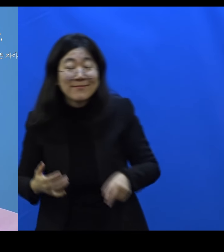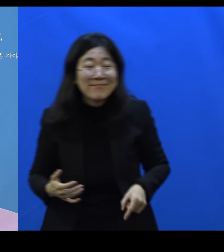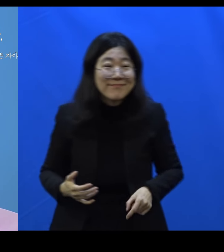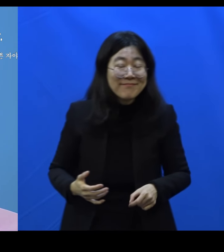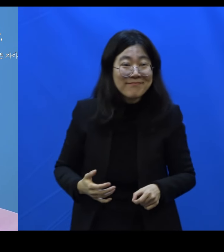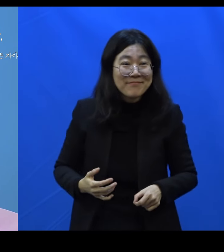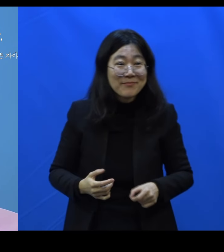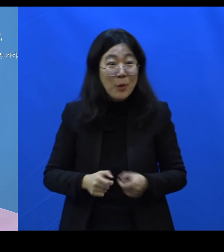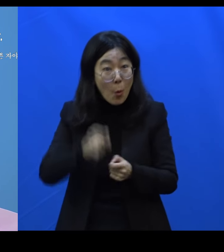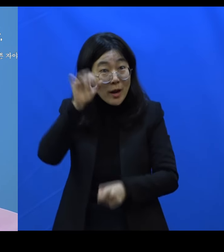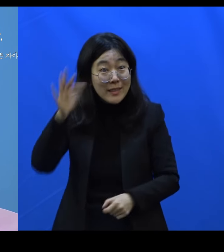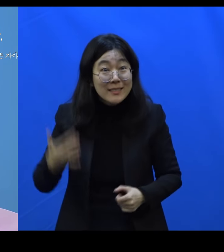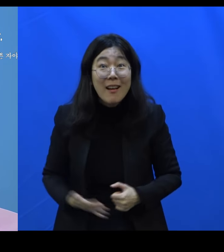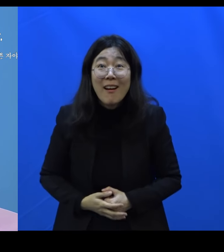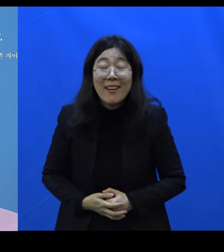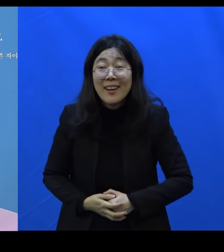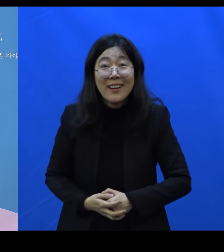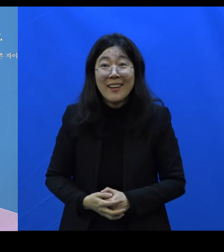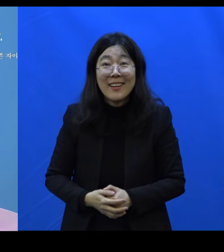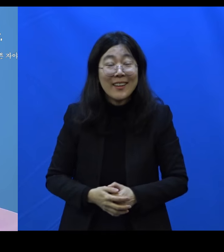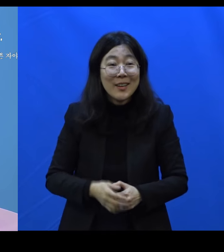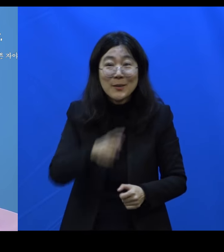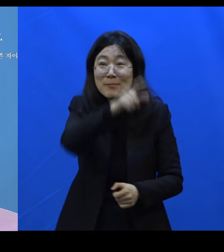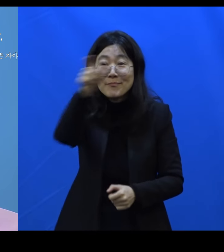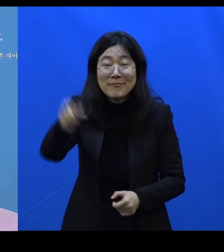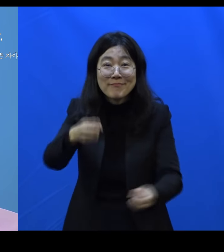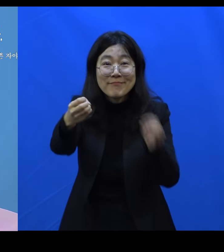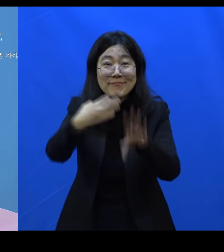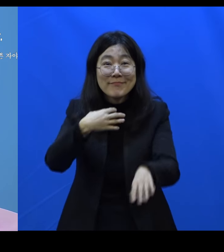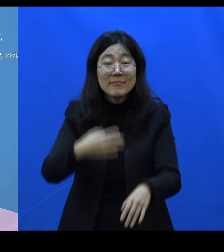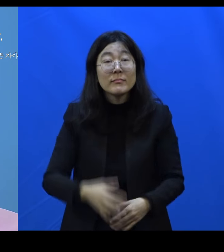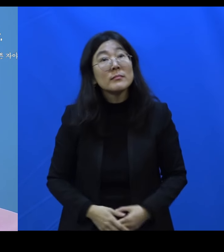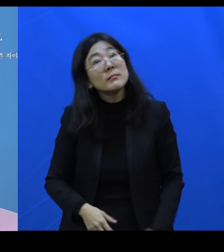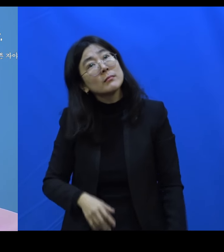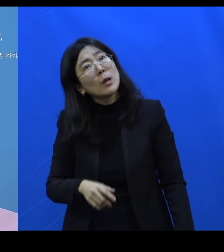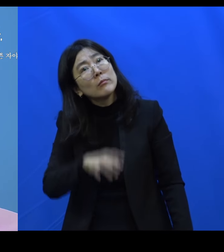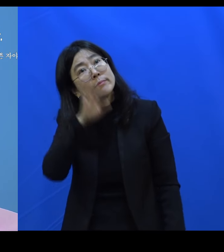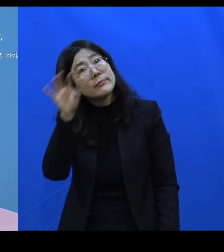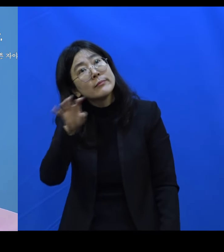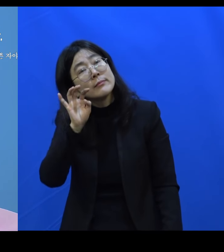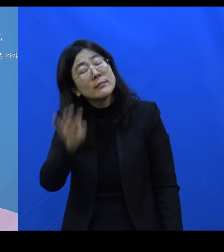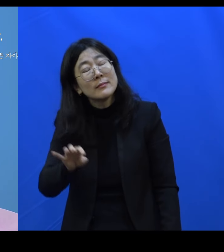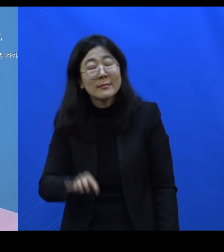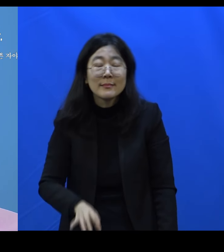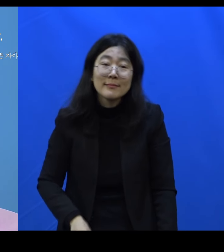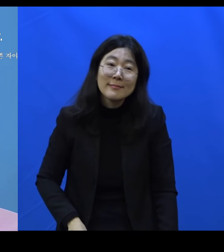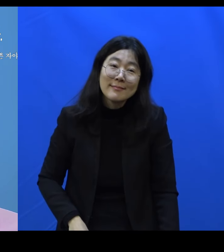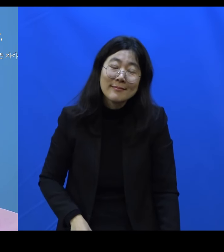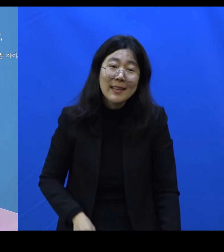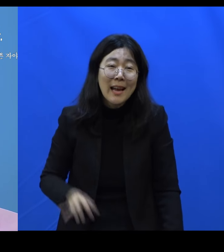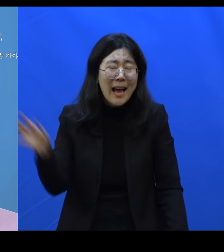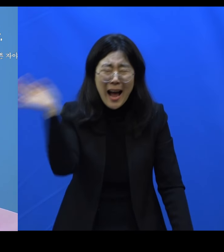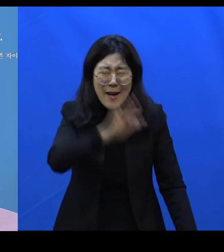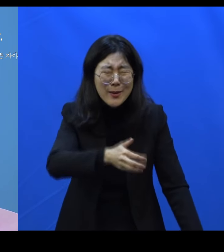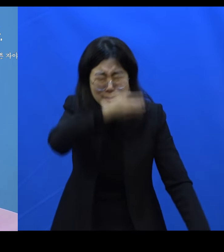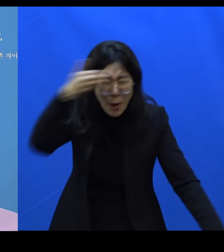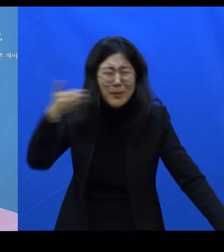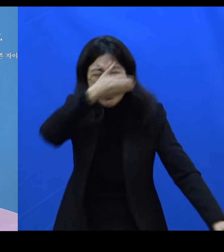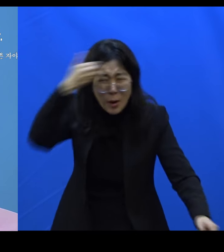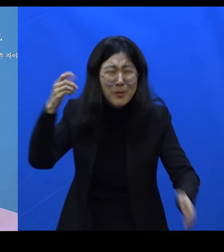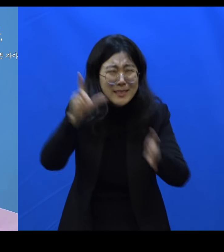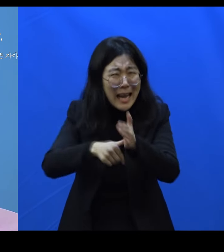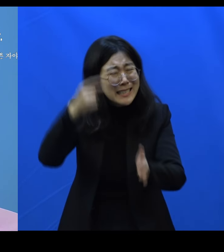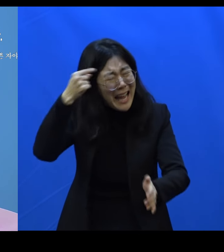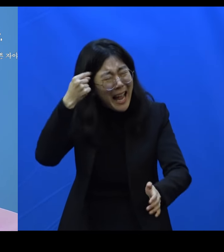오면 좀 온다고 좀 반응해 주시볼래요? 확 가슴이 막 이렇게 미치는 거예요. 그죠? 그때는